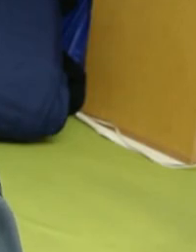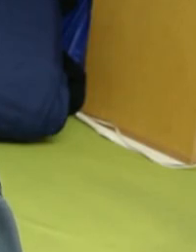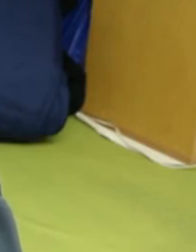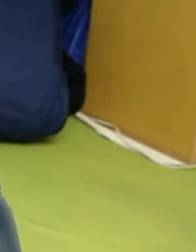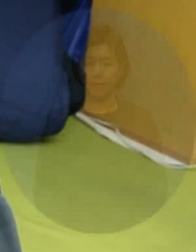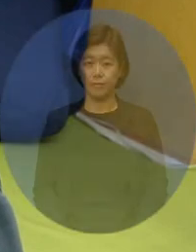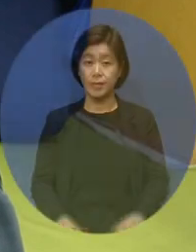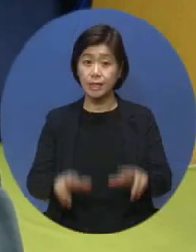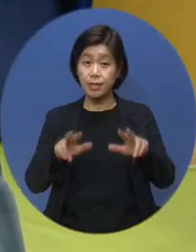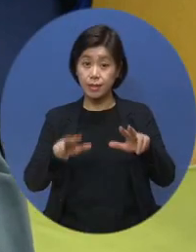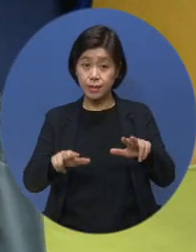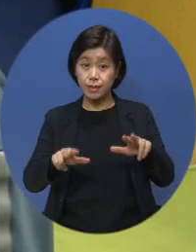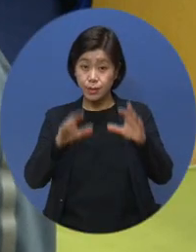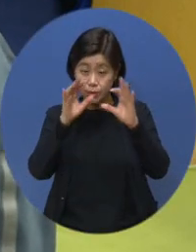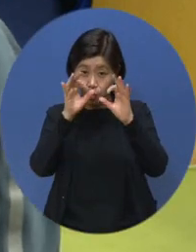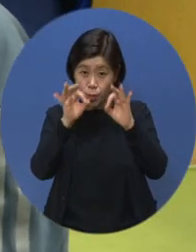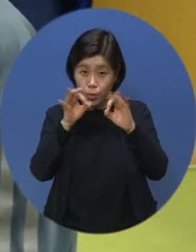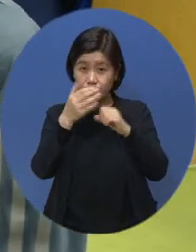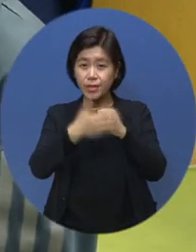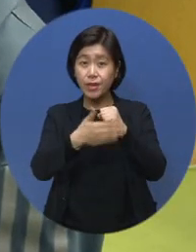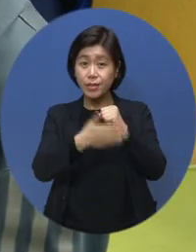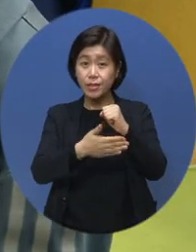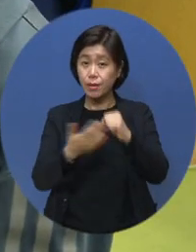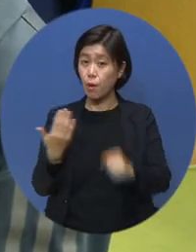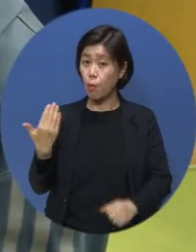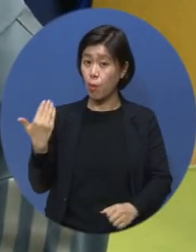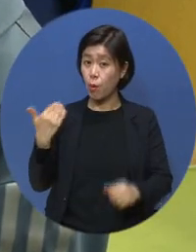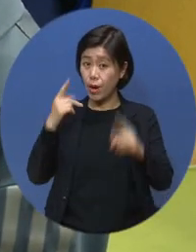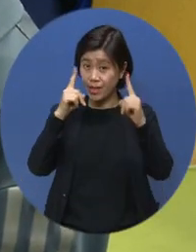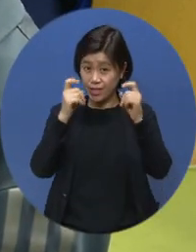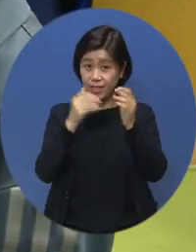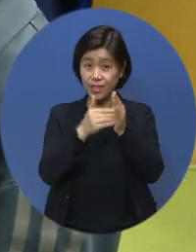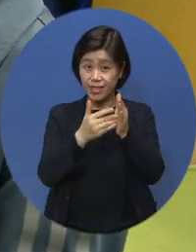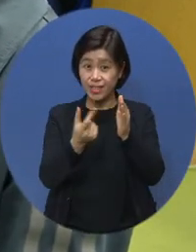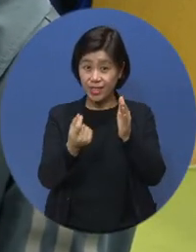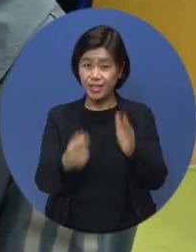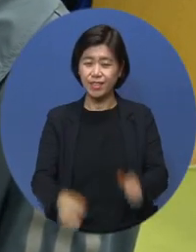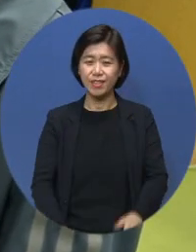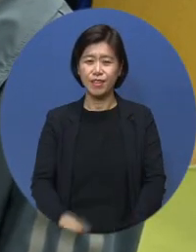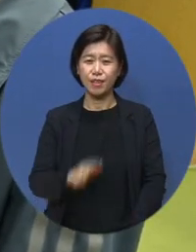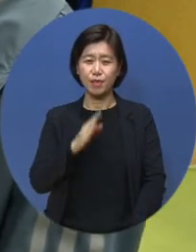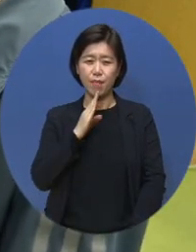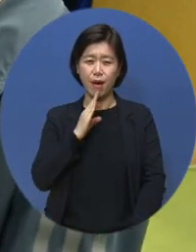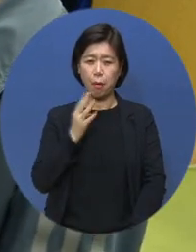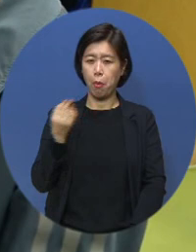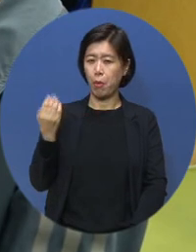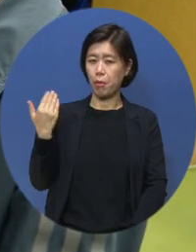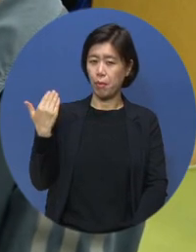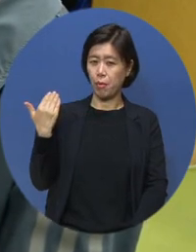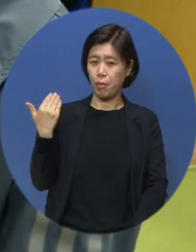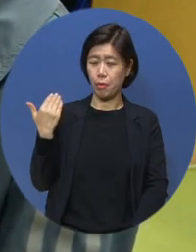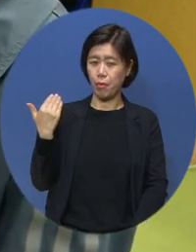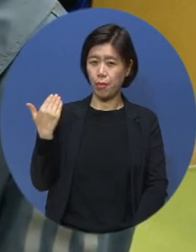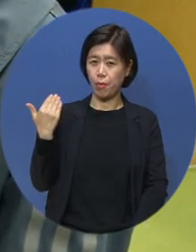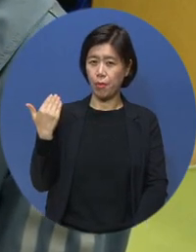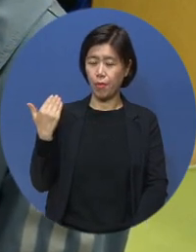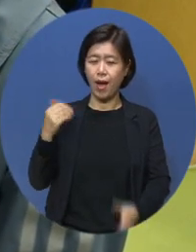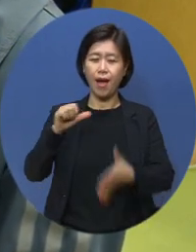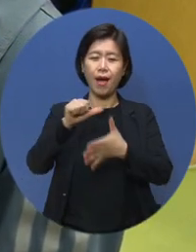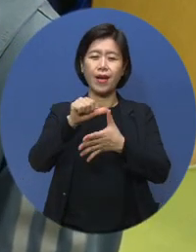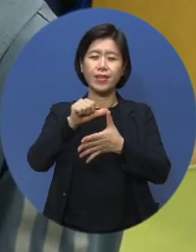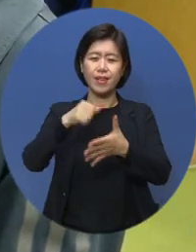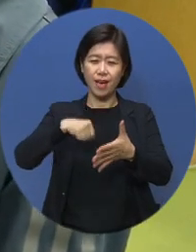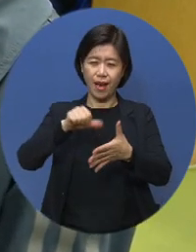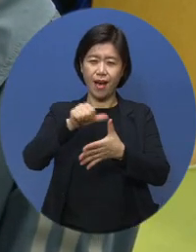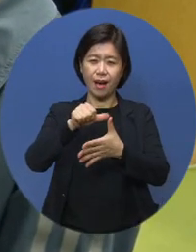그 지금 보시는 사진은 에 뭐 최근에 찍은 사진으로 쓰신 거예요 예 저 몇일전에 이제 큰 한테 군대 간